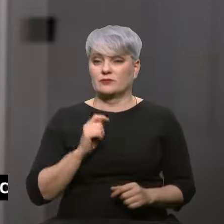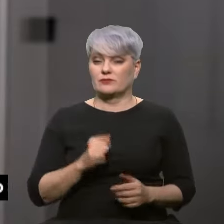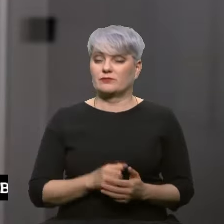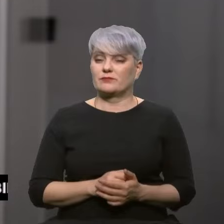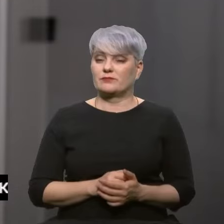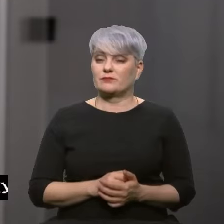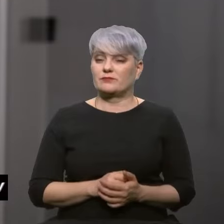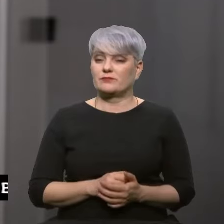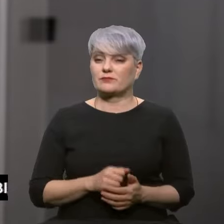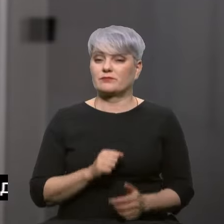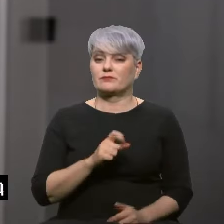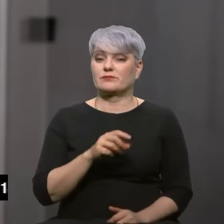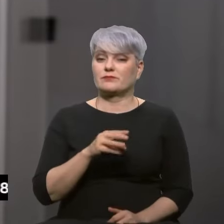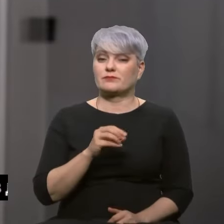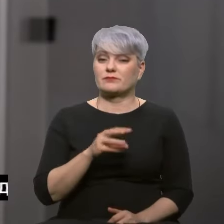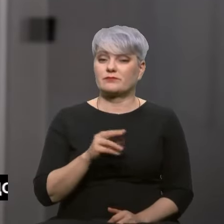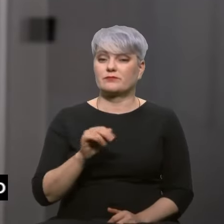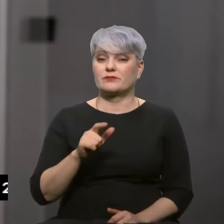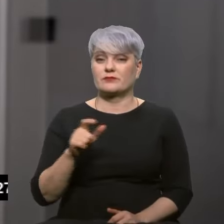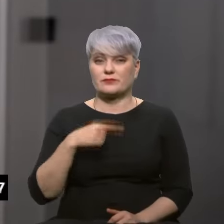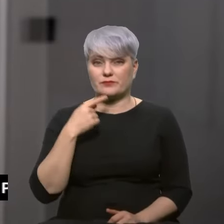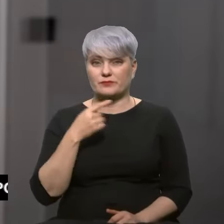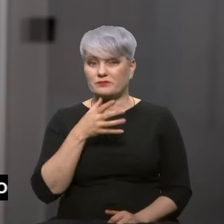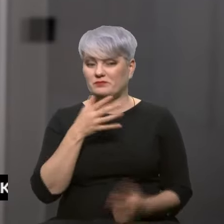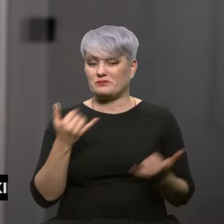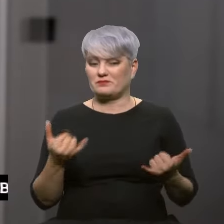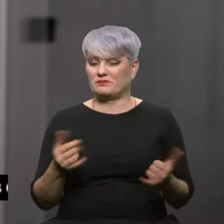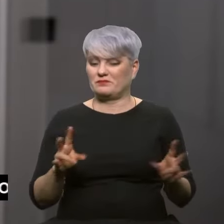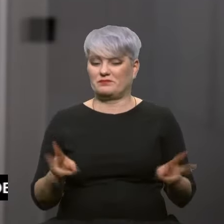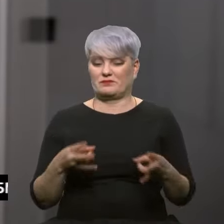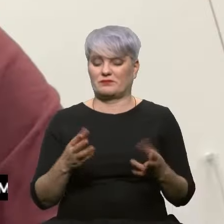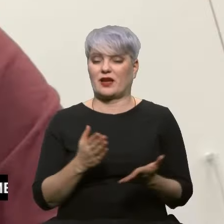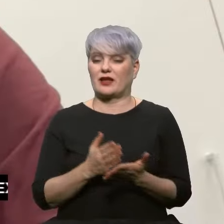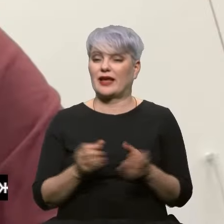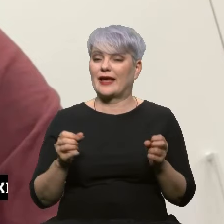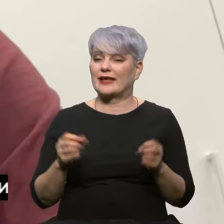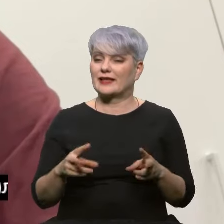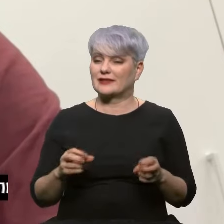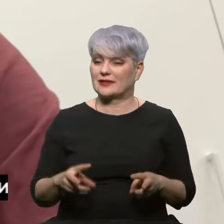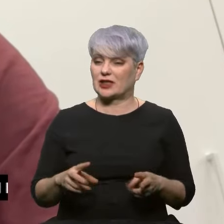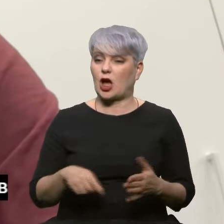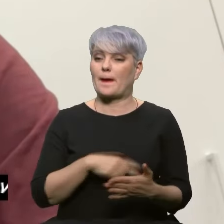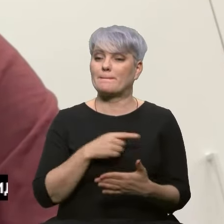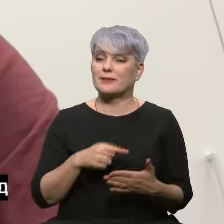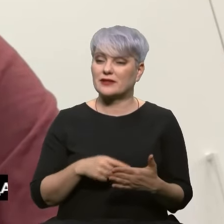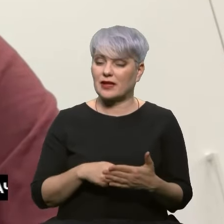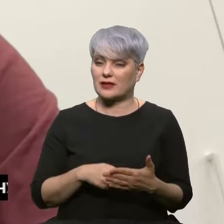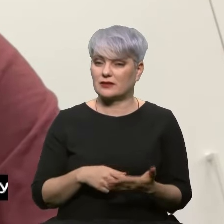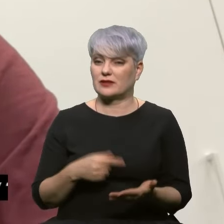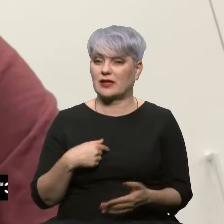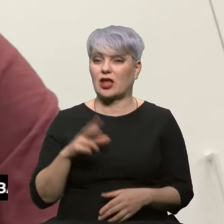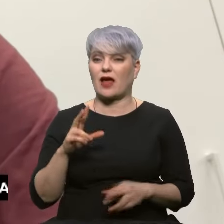Ахтам Чийгоз каже, цей законопроект не на часі і вбачає у ньому ризики. Питань. Я вважаю,